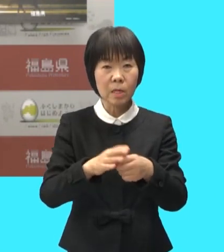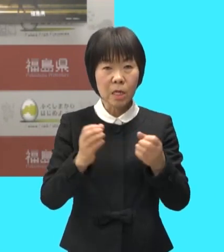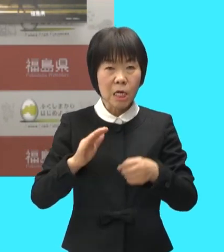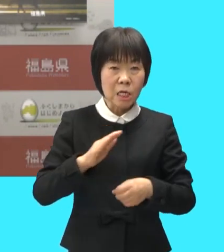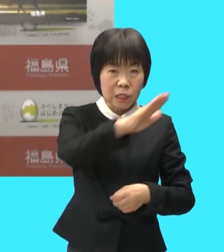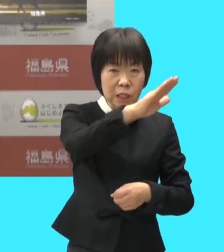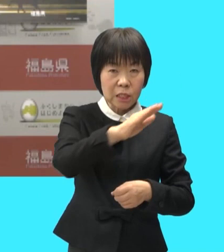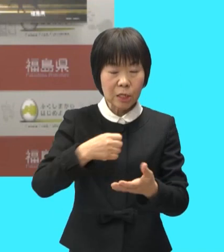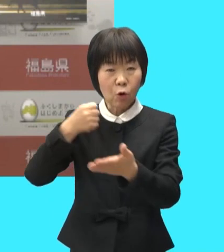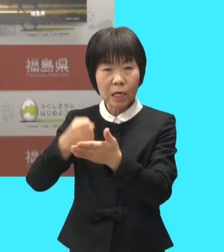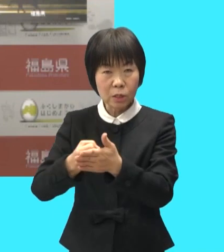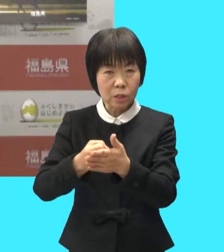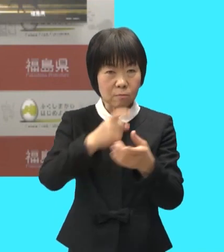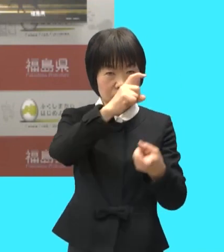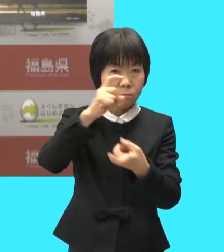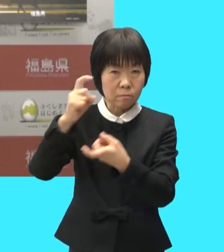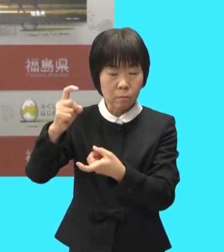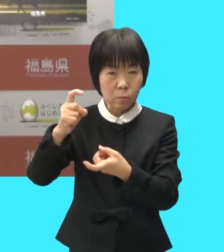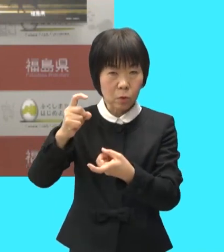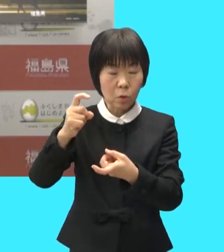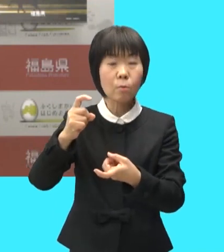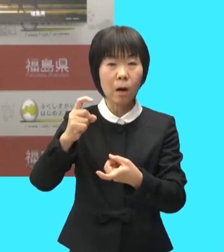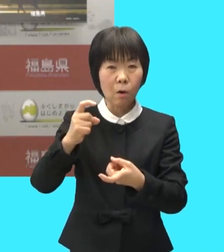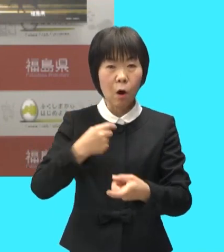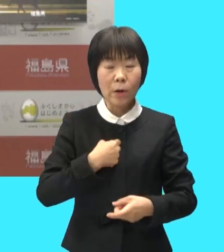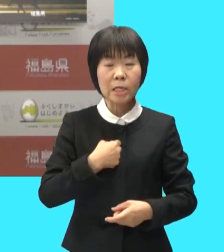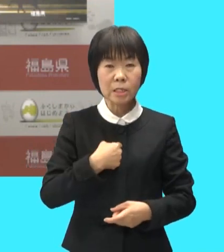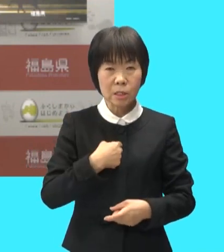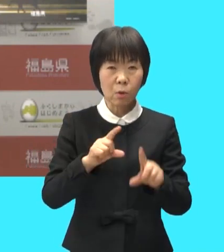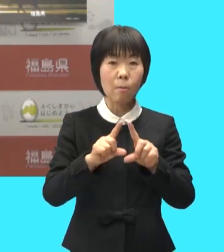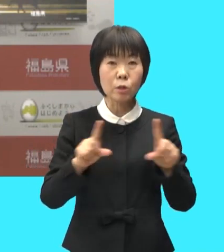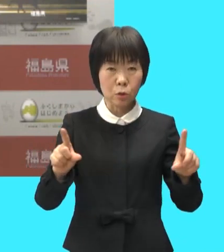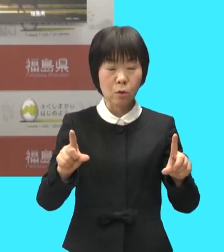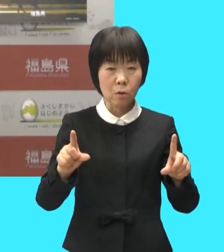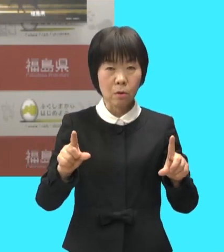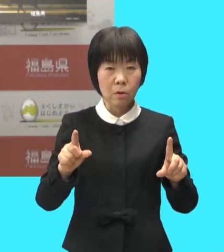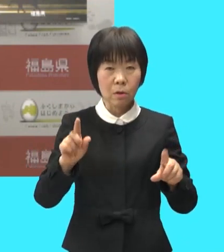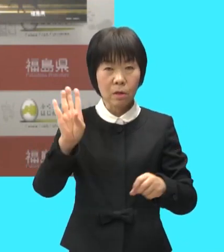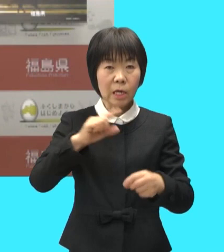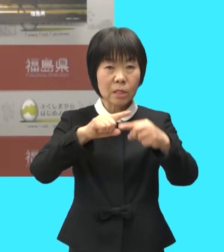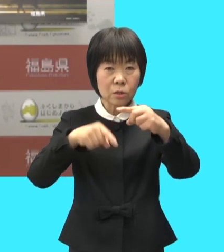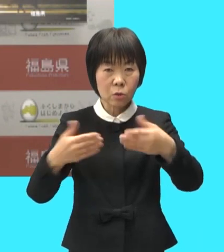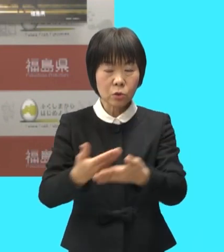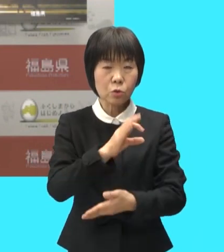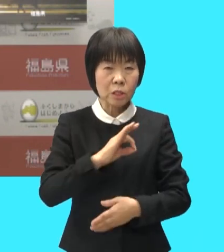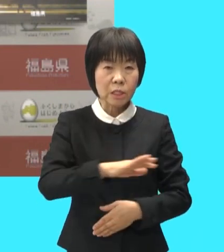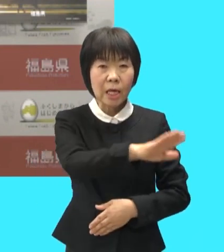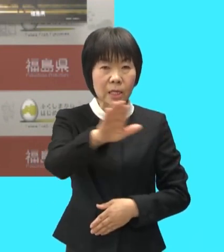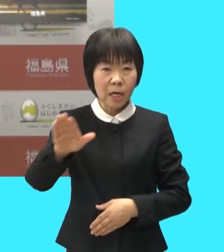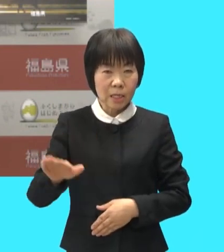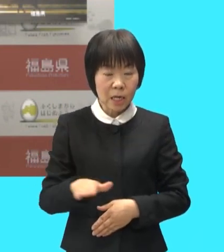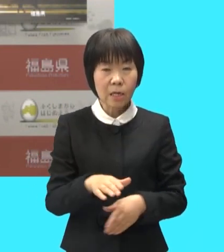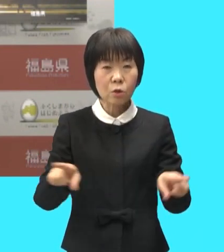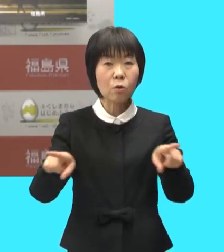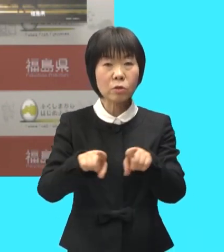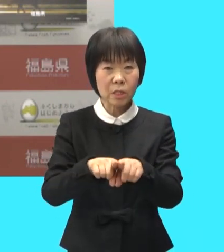進化と決意、この言葉を私知事自身はもちろんですが、県庁職員全体で共有し